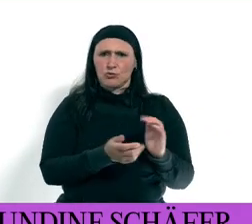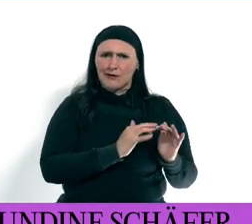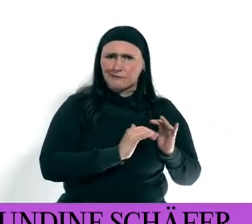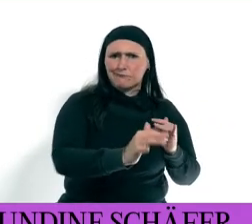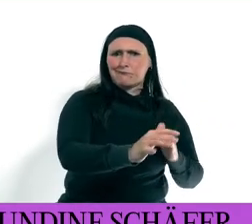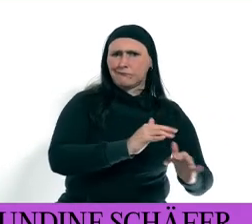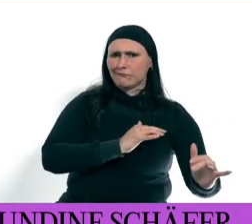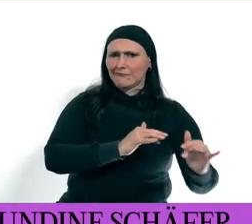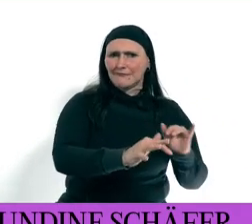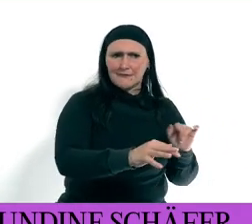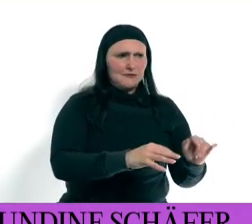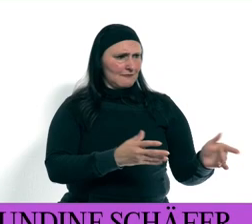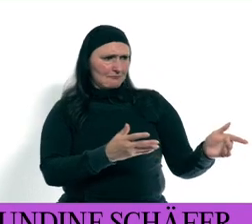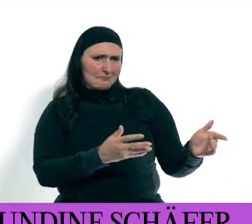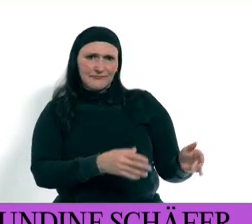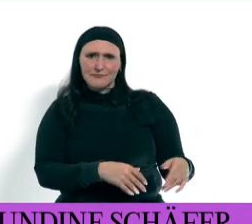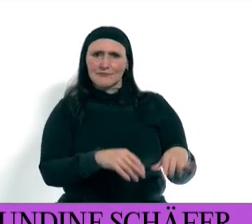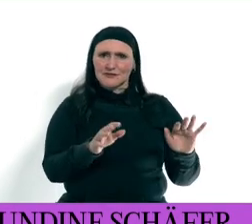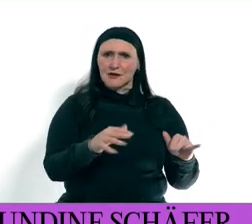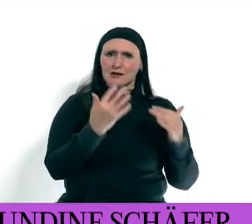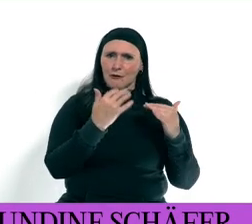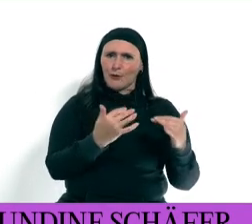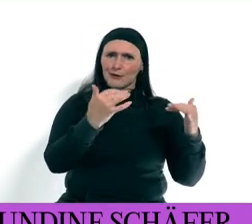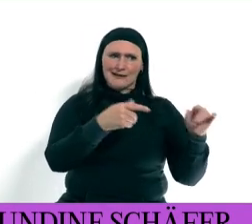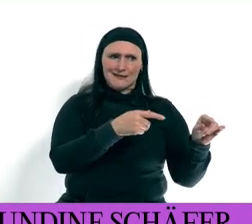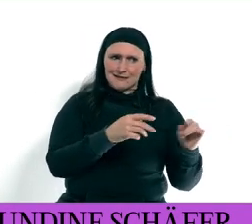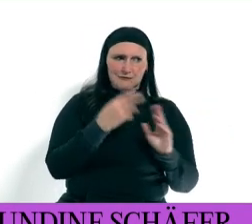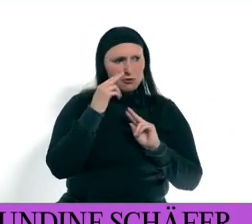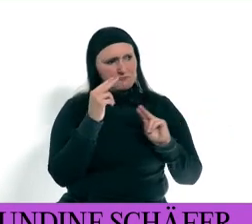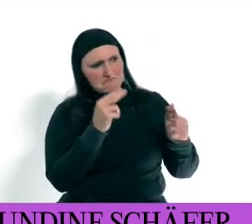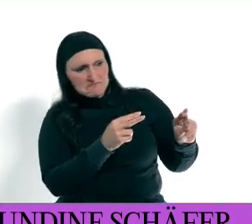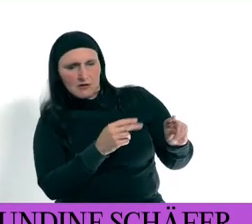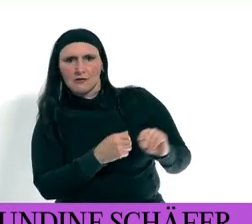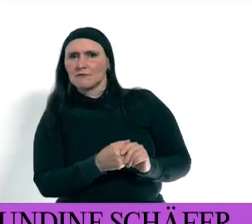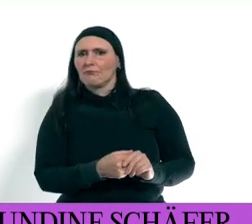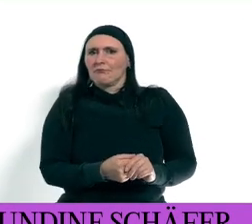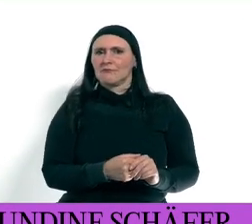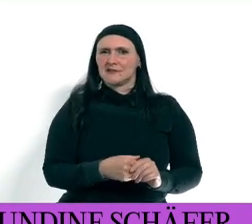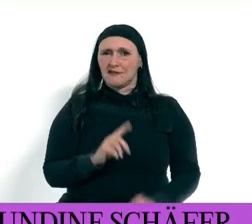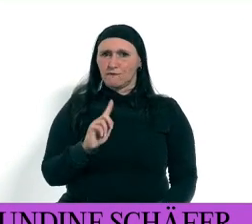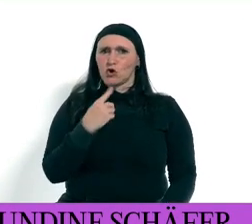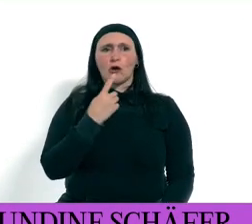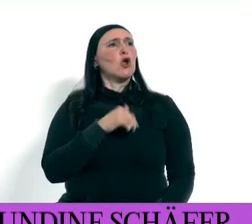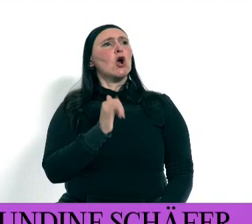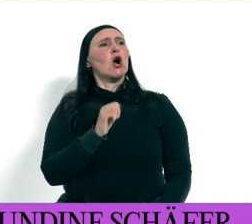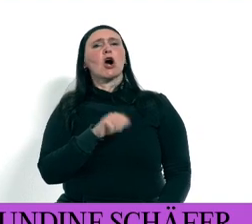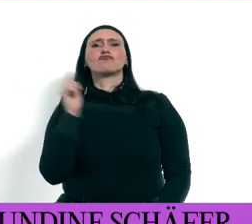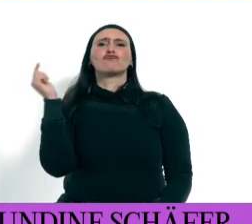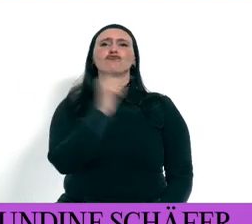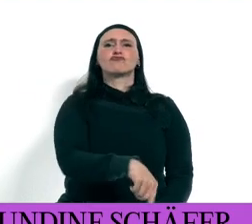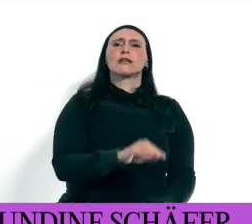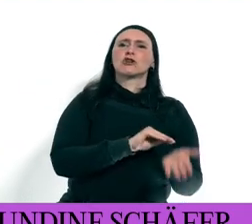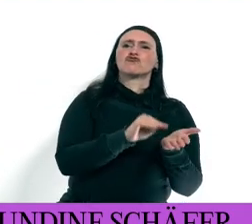Man geht auf ein Publikum zu, das vielleicht nicht primär an Kunst